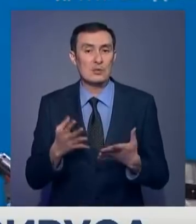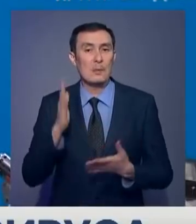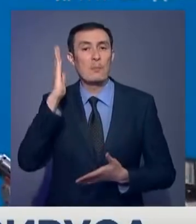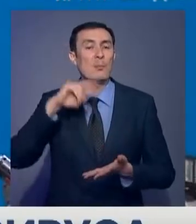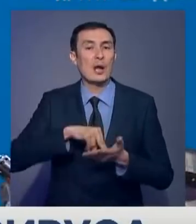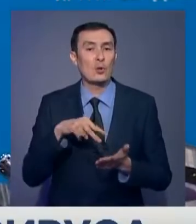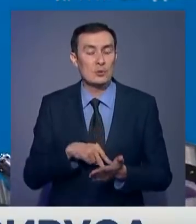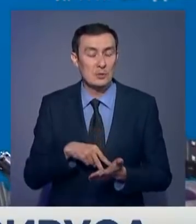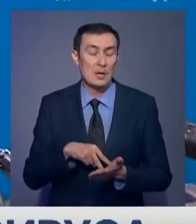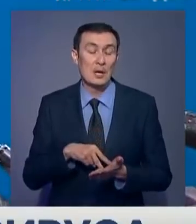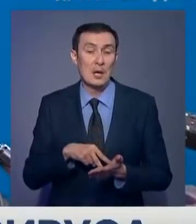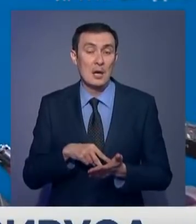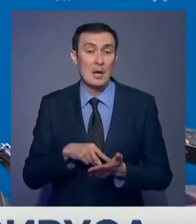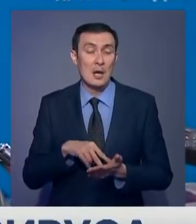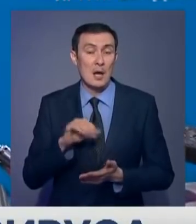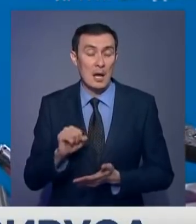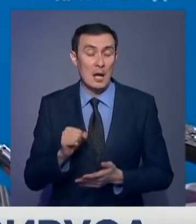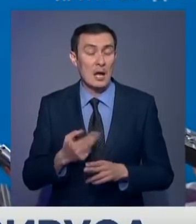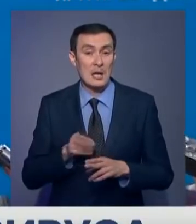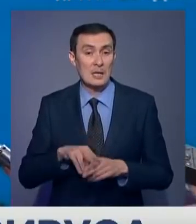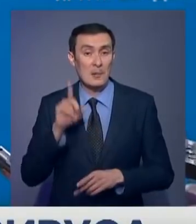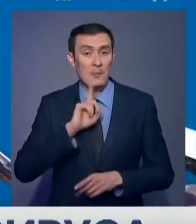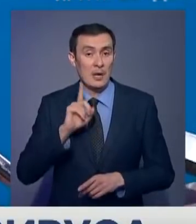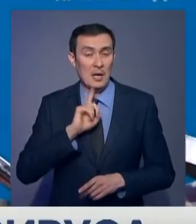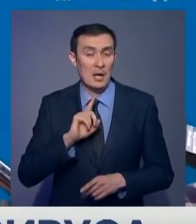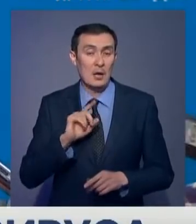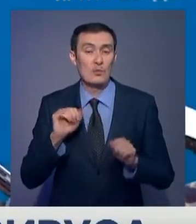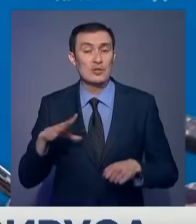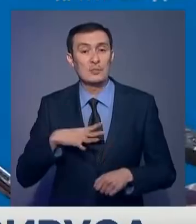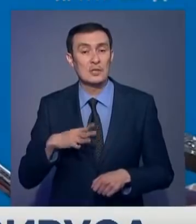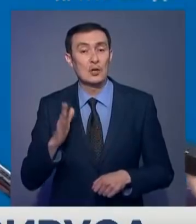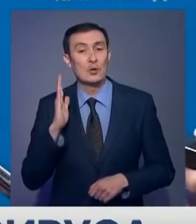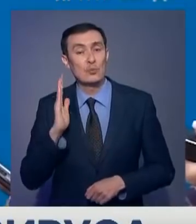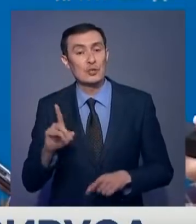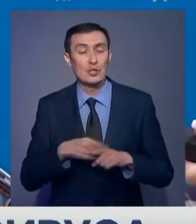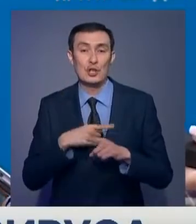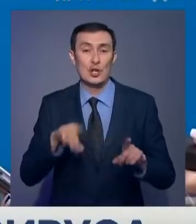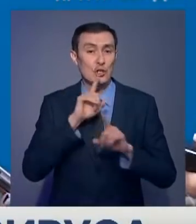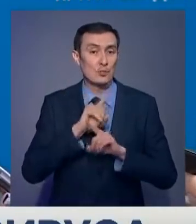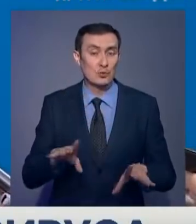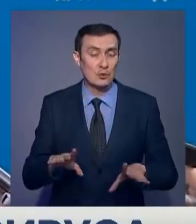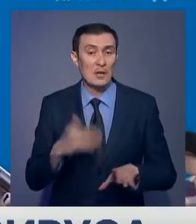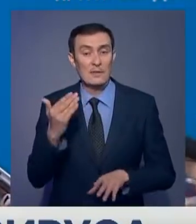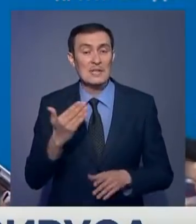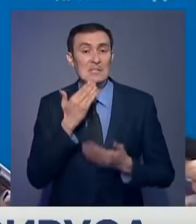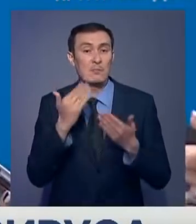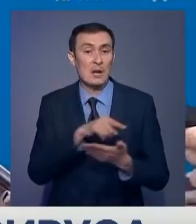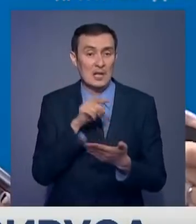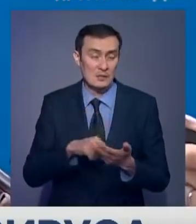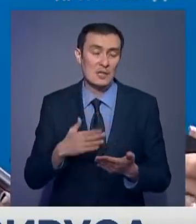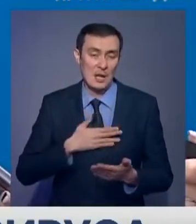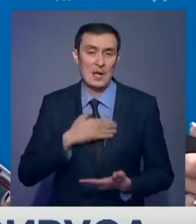поэтому… Прогнозы – это вещь такая, что могут состояться, могут не состояться. Вы спрашивали, я вам